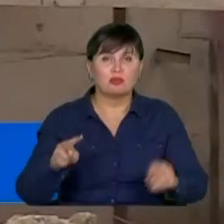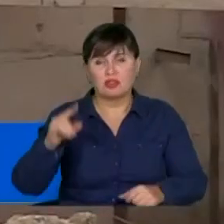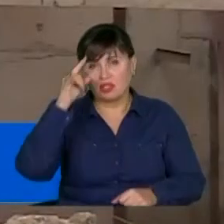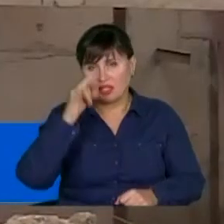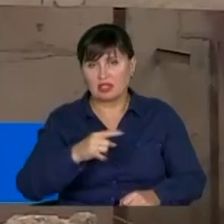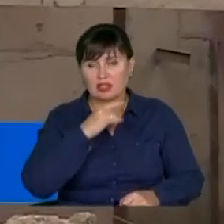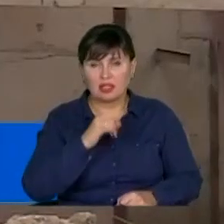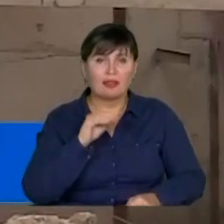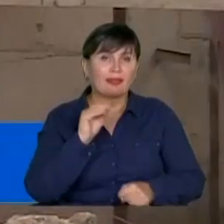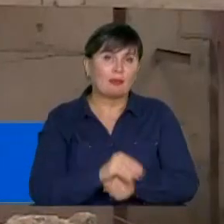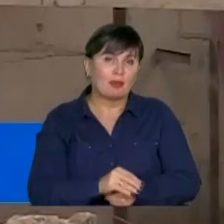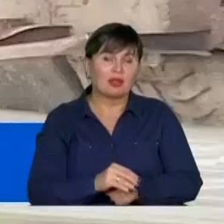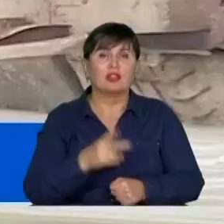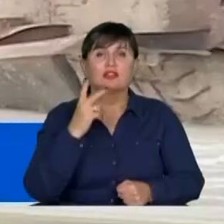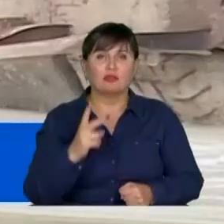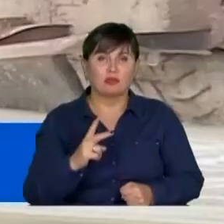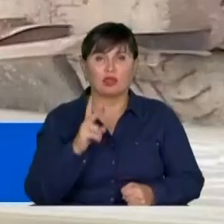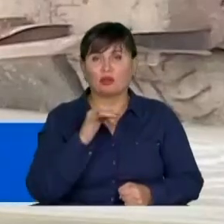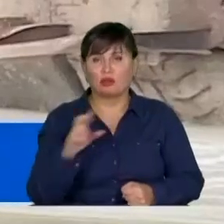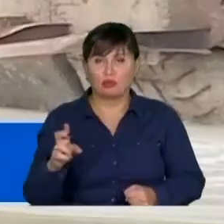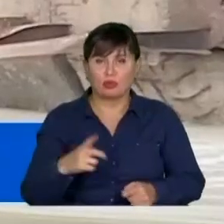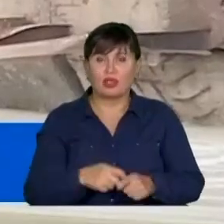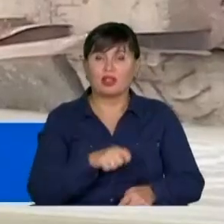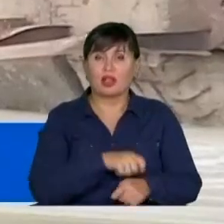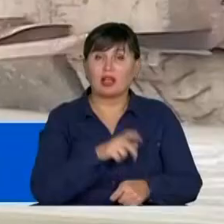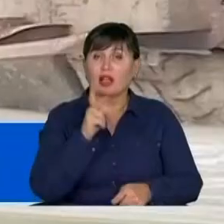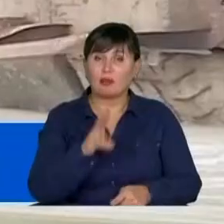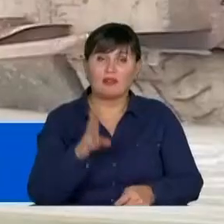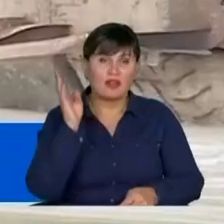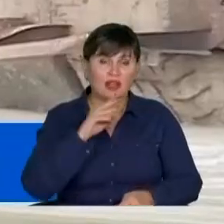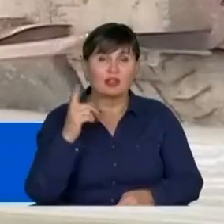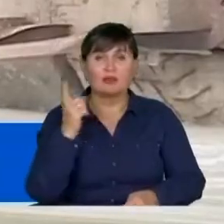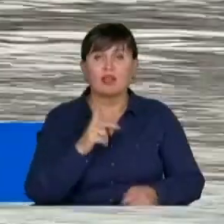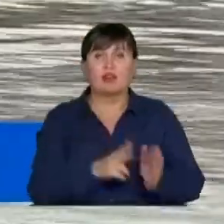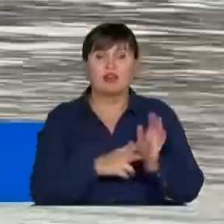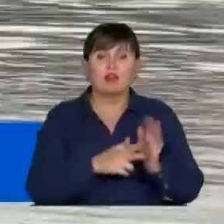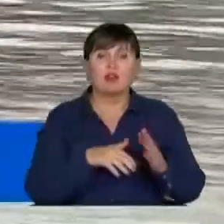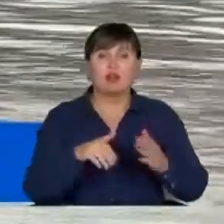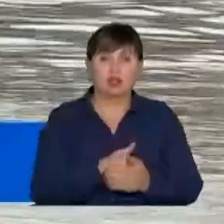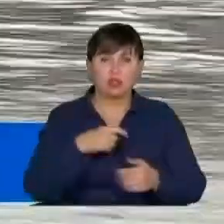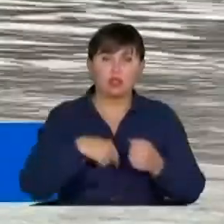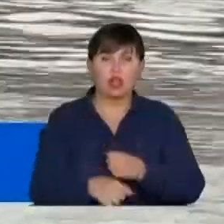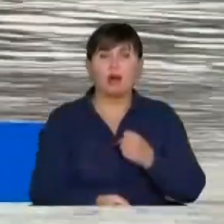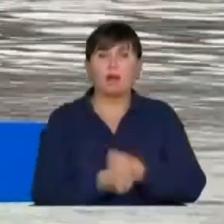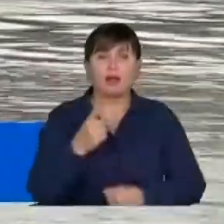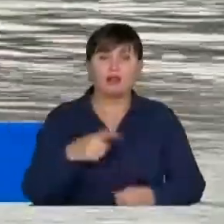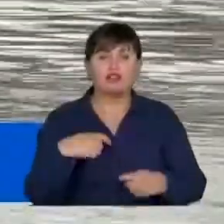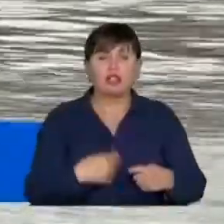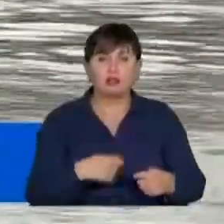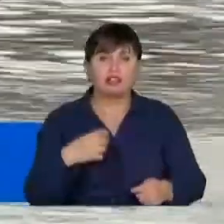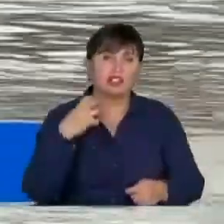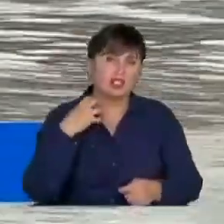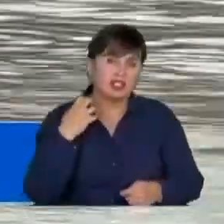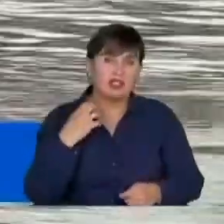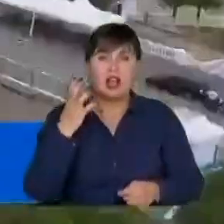казахстанцев дополнительными 2 кубическими километрами воды. Первые 8 новых водных резервуаров появятся в Жамбылской,